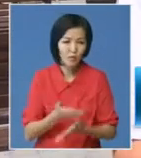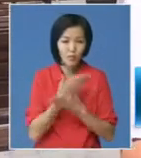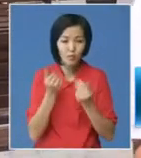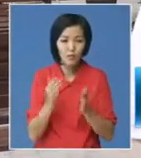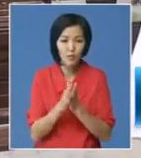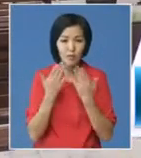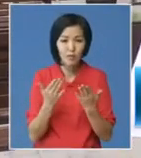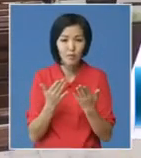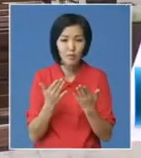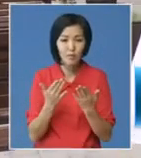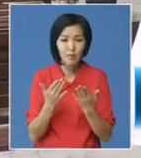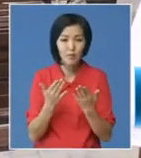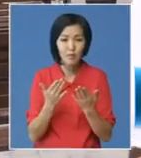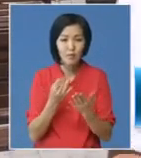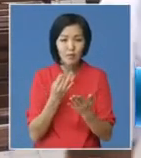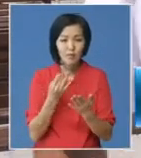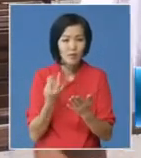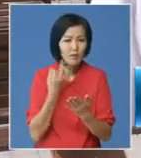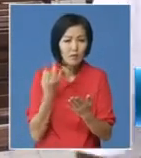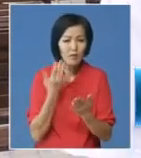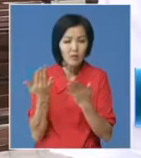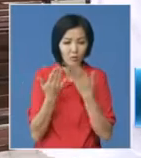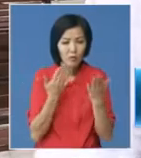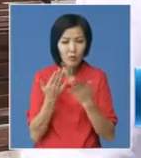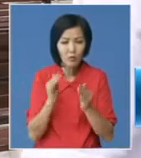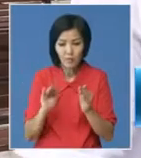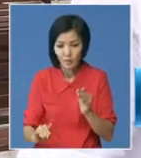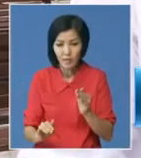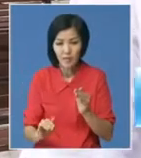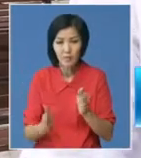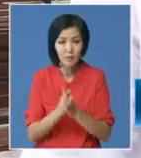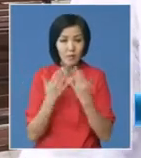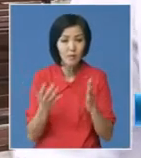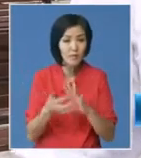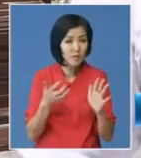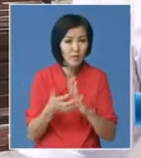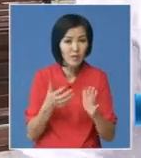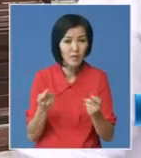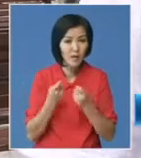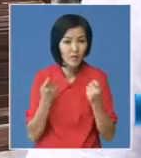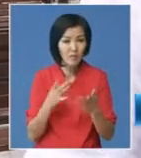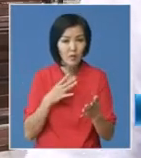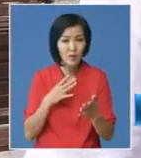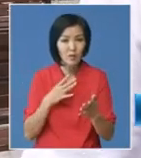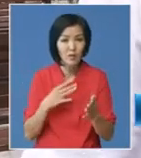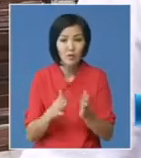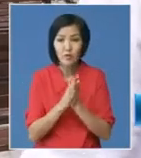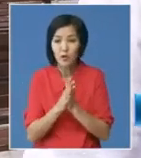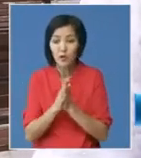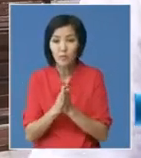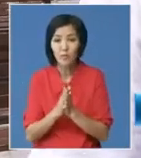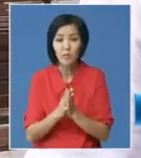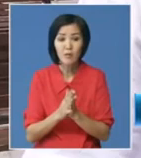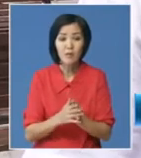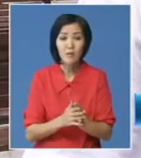кітап сіз өмір сұран алмайтынбыз. Ол кезде бірақ бала кезімізде біздің кітап аз болды, оқитын. Бірімізден біріміз сұрап